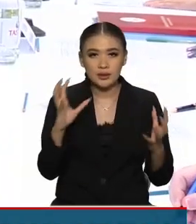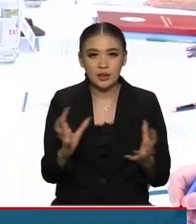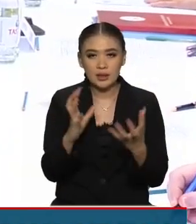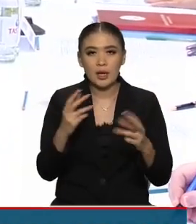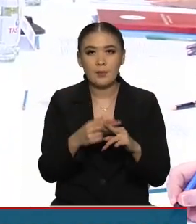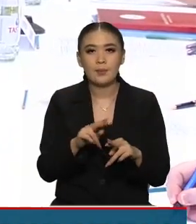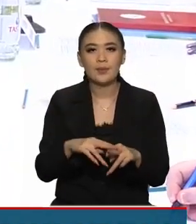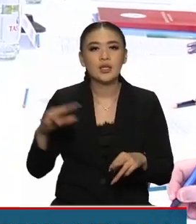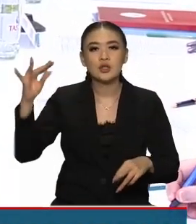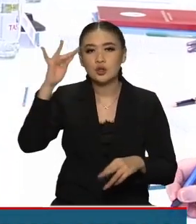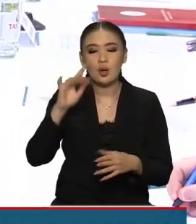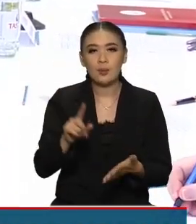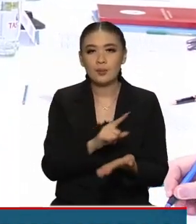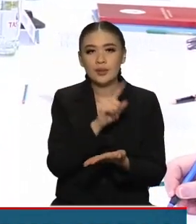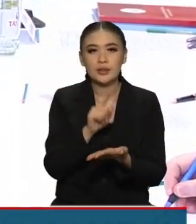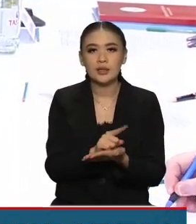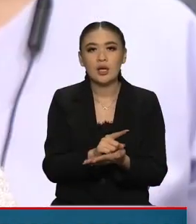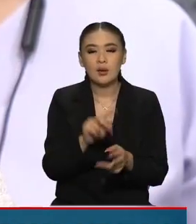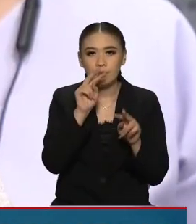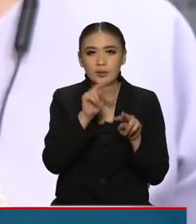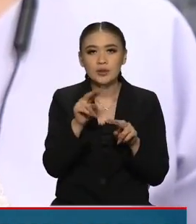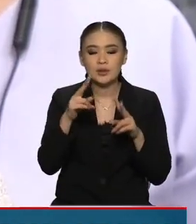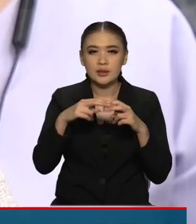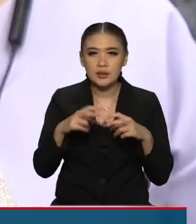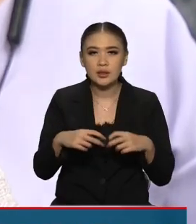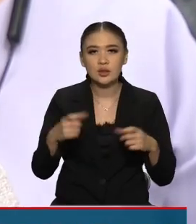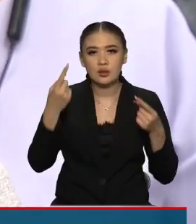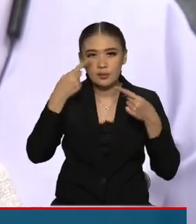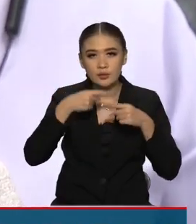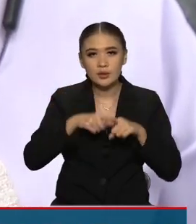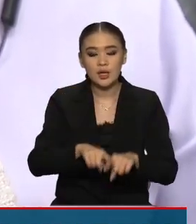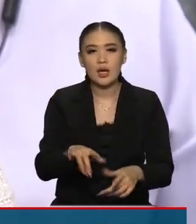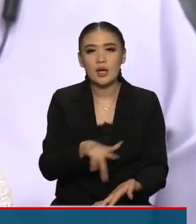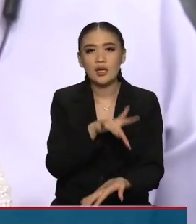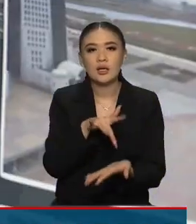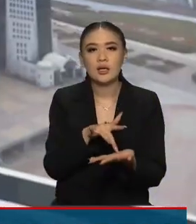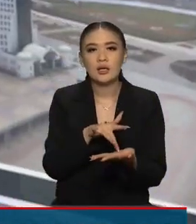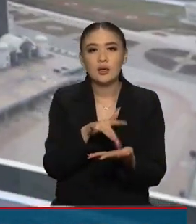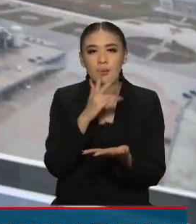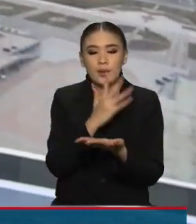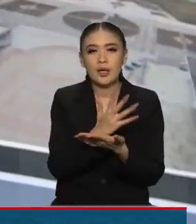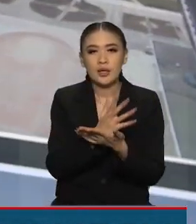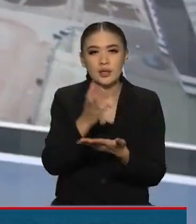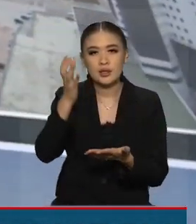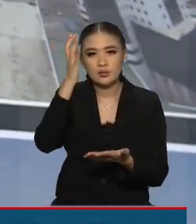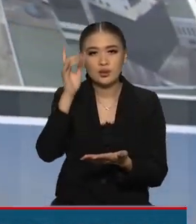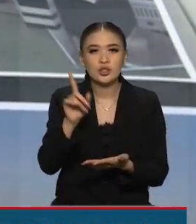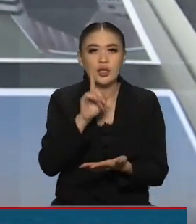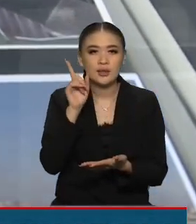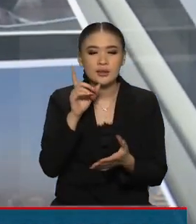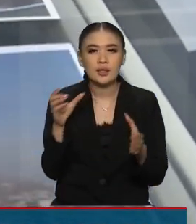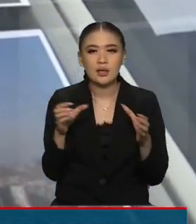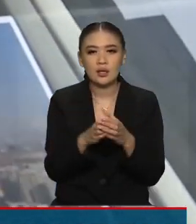Ал тарихшылардың міндеті оны мұқият зерттеу. Әрі бұл жердегі құнды құжаттар мен ғылымға ден қойып жүрген жастар ғалымдар